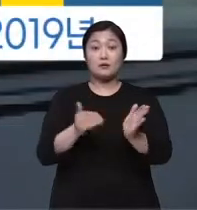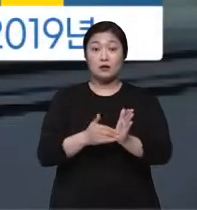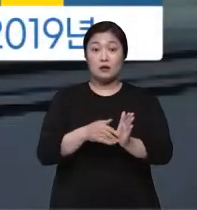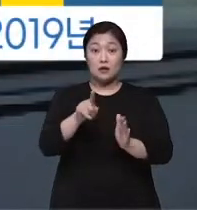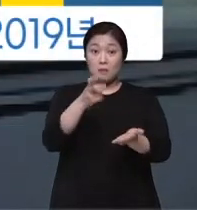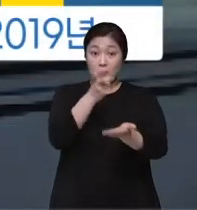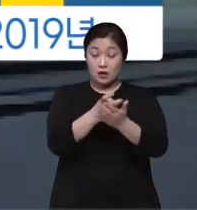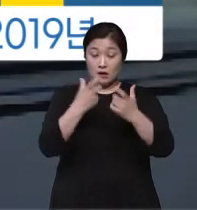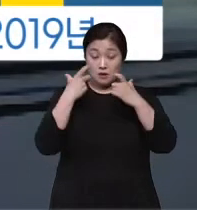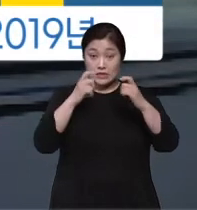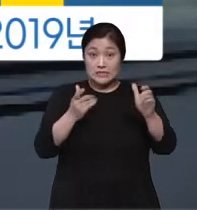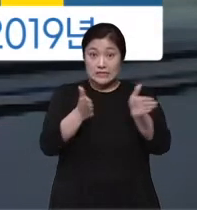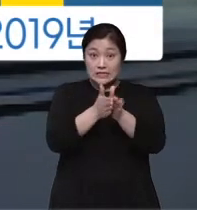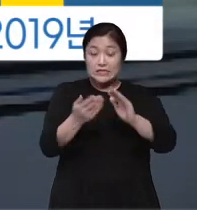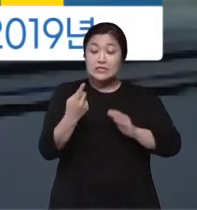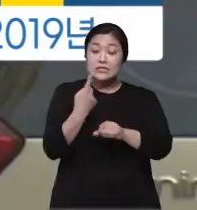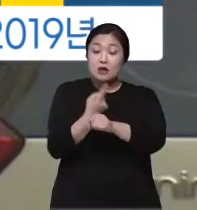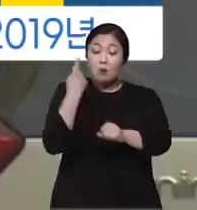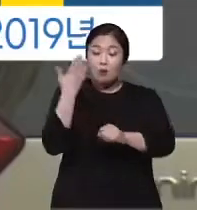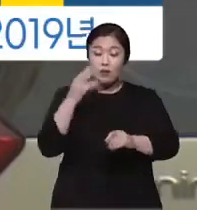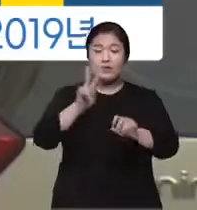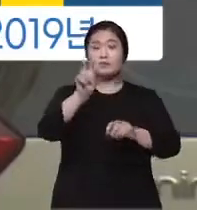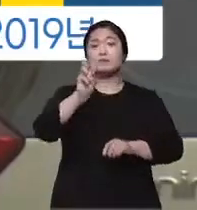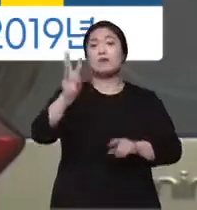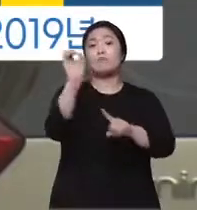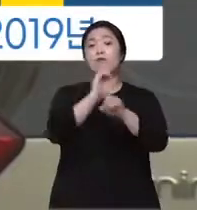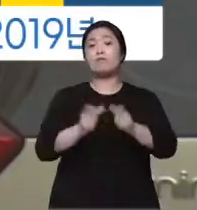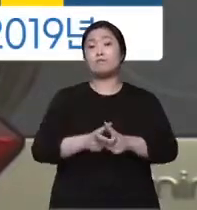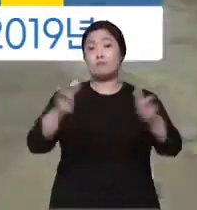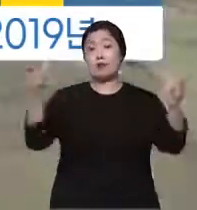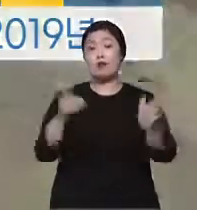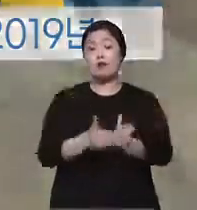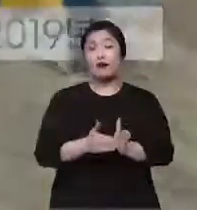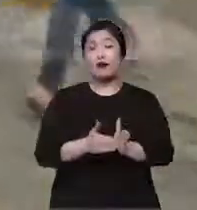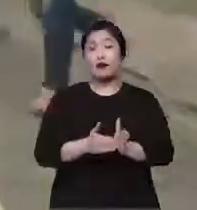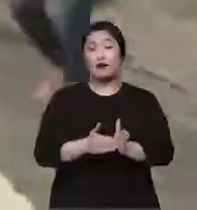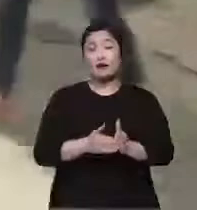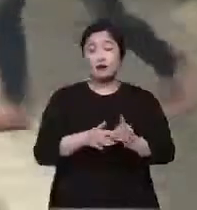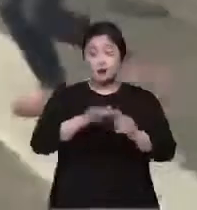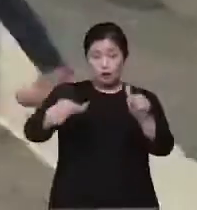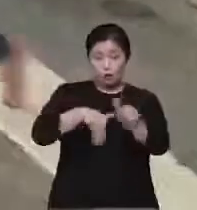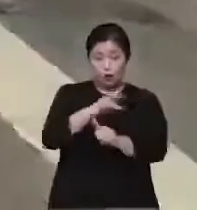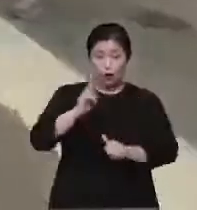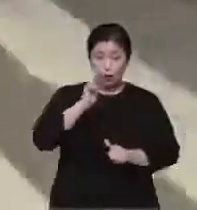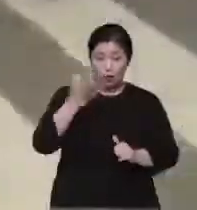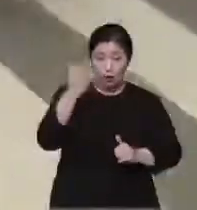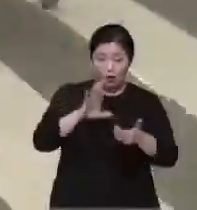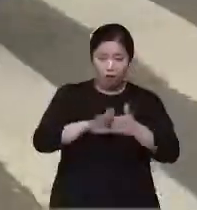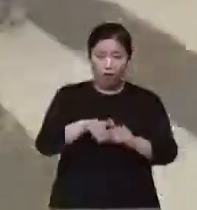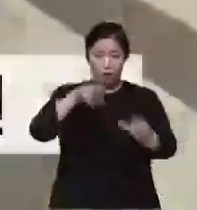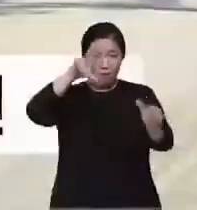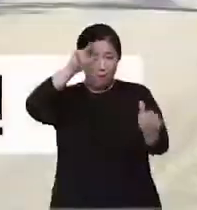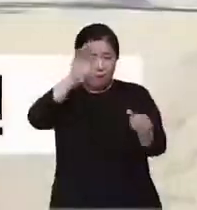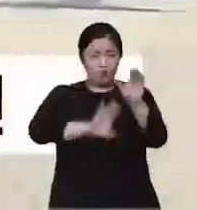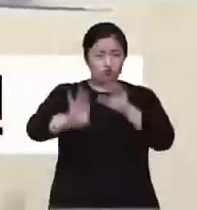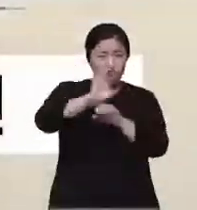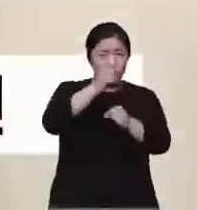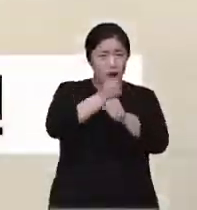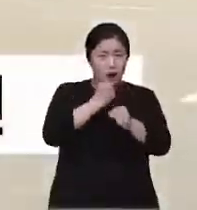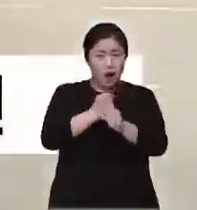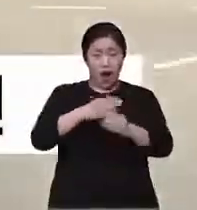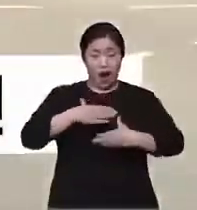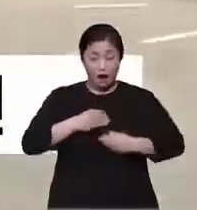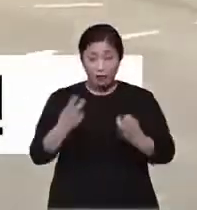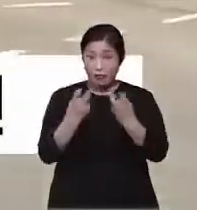민식이 법 시행 전년보다 23% 나 늘어난 겁니다 상황이 이렇지만 과속 단속카메라 추가 설치 등